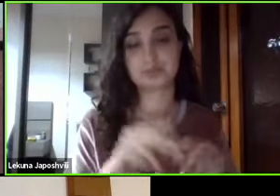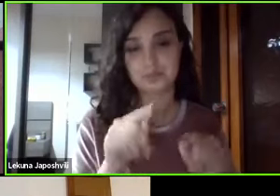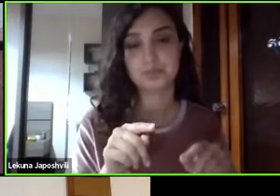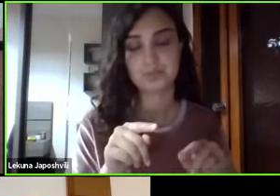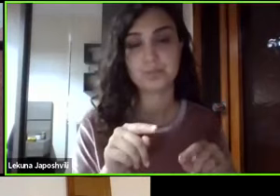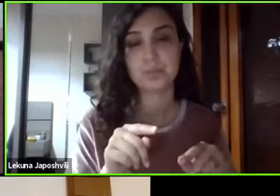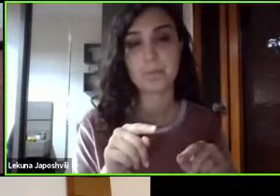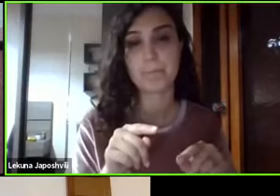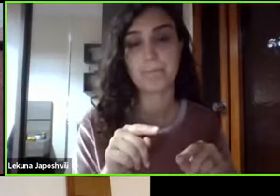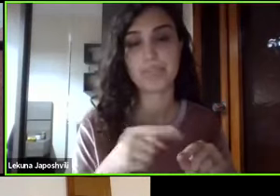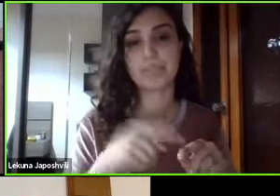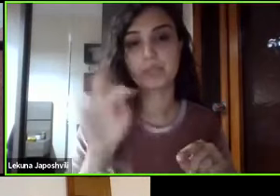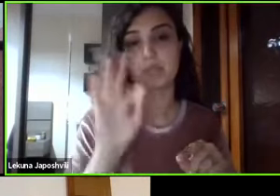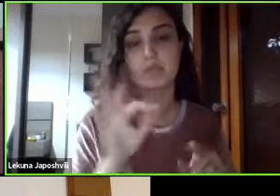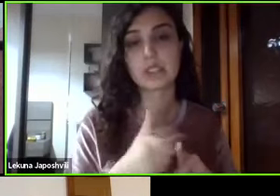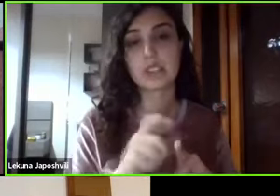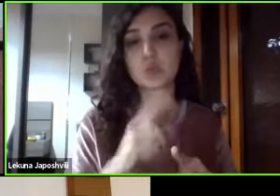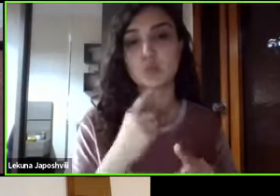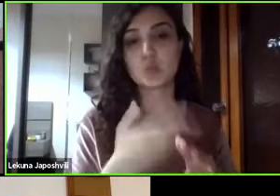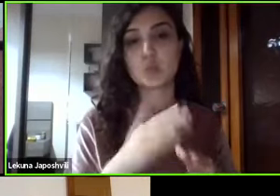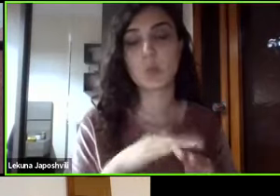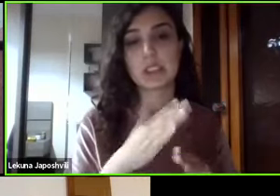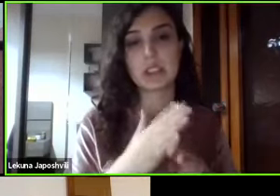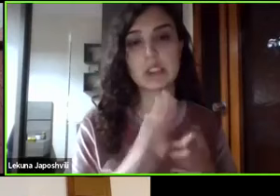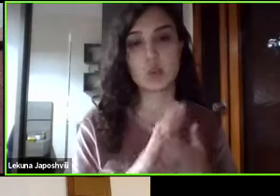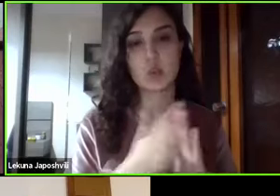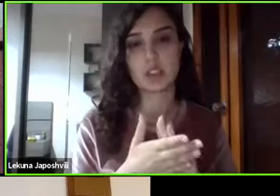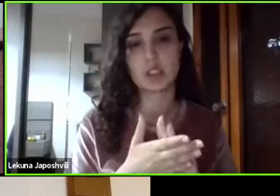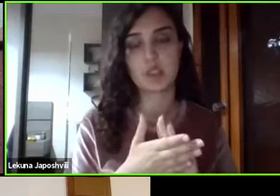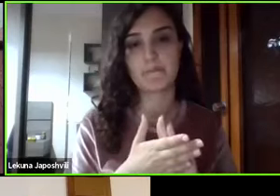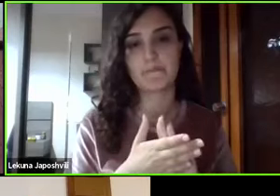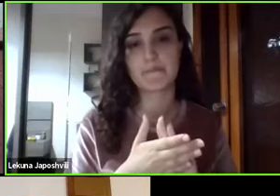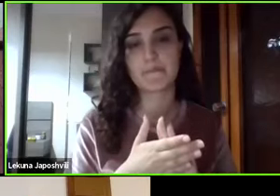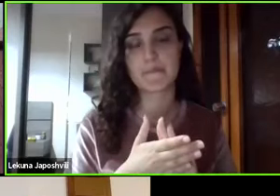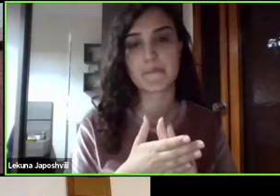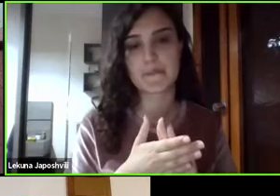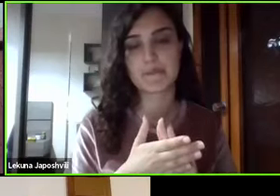მან ხშირად ძალიან რთულად არის ფონა სიტუაცია.